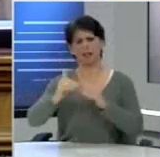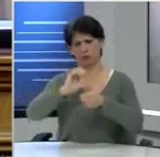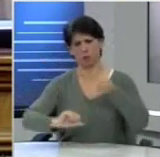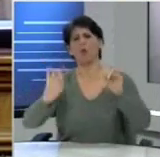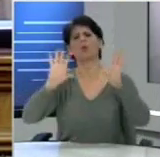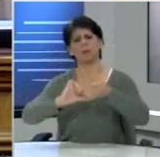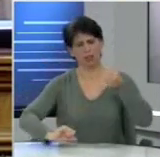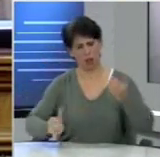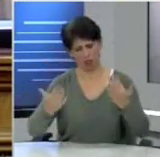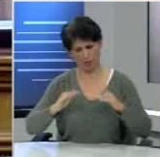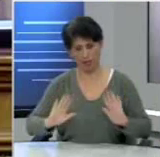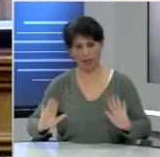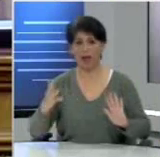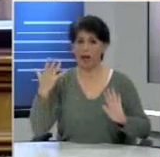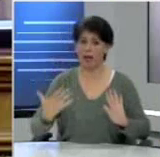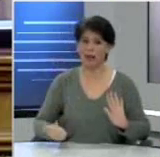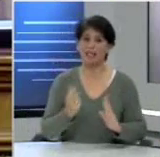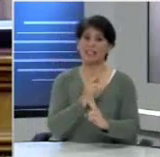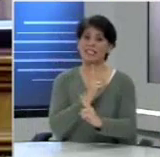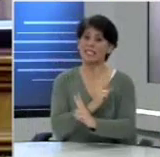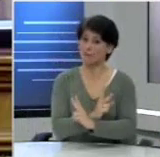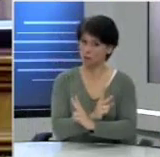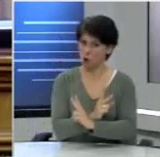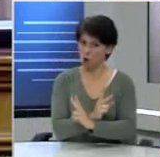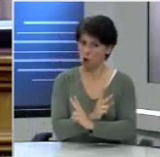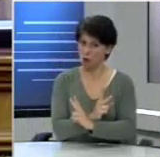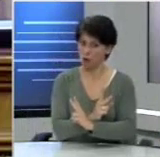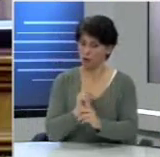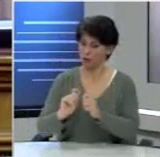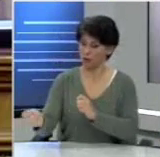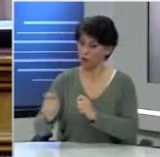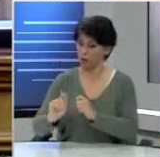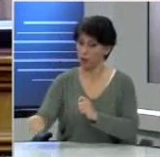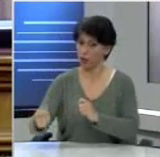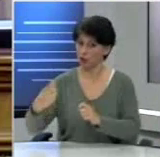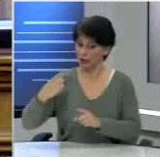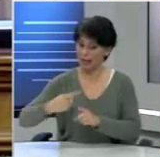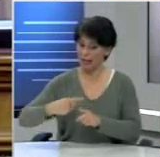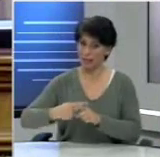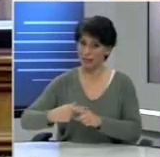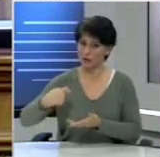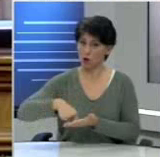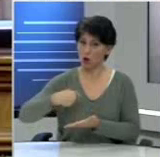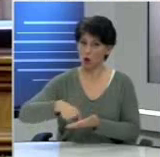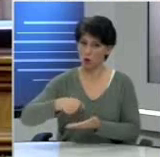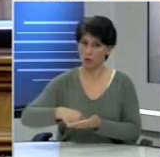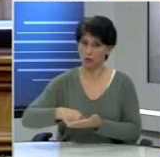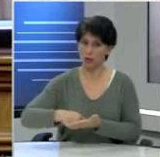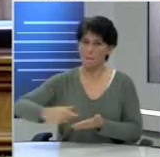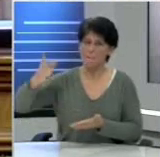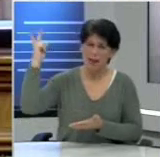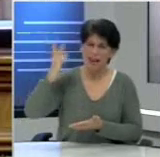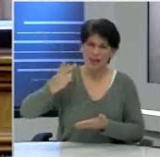πτυχίο, αλλά έχει σύμβουλο που τον πληρώνουν οι Έλληνες φορολογούμενοι με